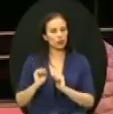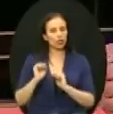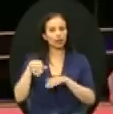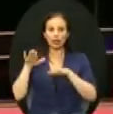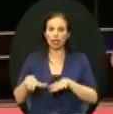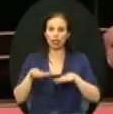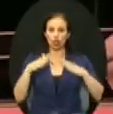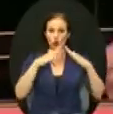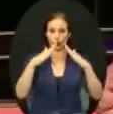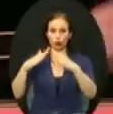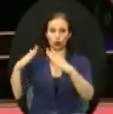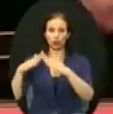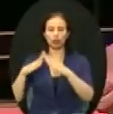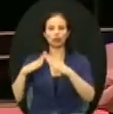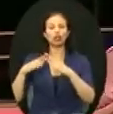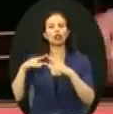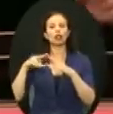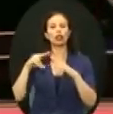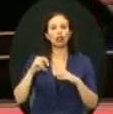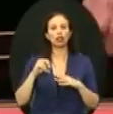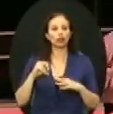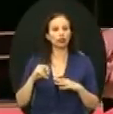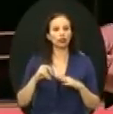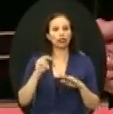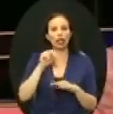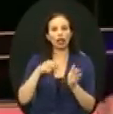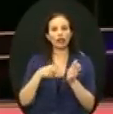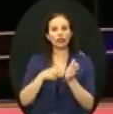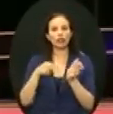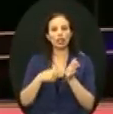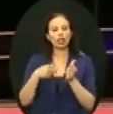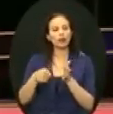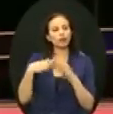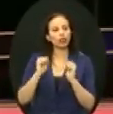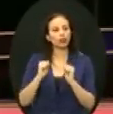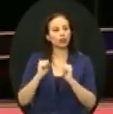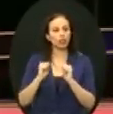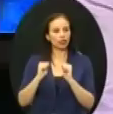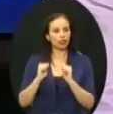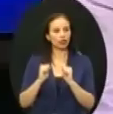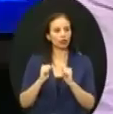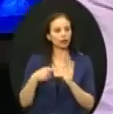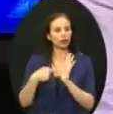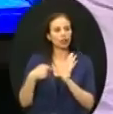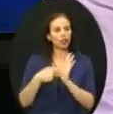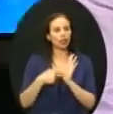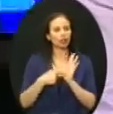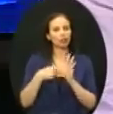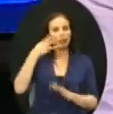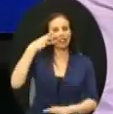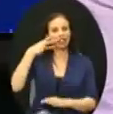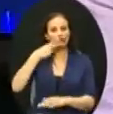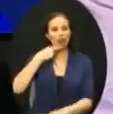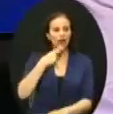והתיישבות. לכן הנושאים האלה הם בסיס הציונות. אתה זוכר את זה במסגרת הקמפיין של ישראל ביתנו? בשפה העברית לבטח לא.